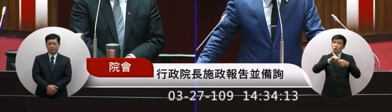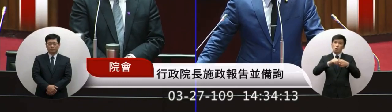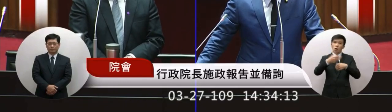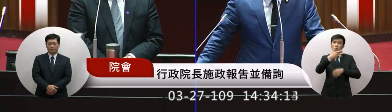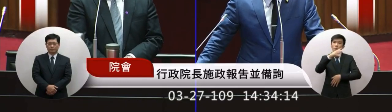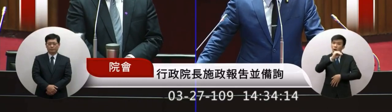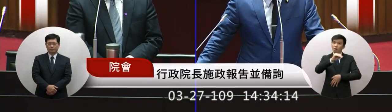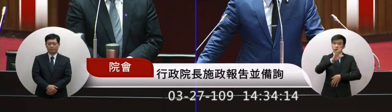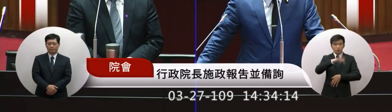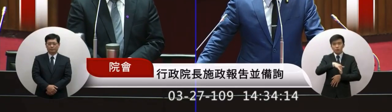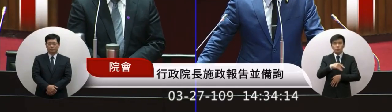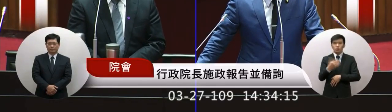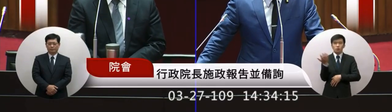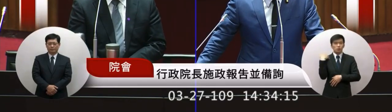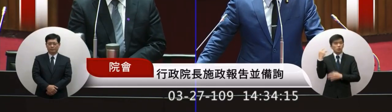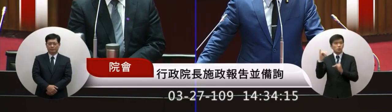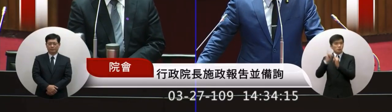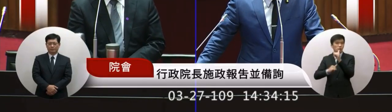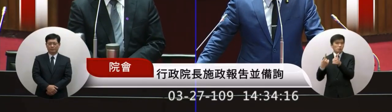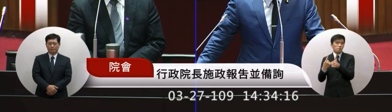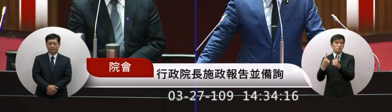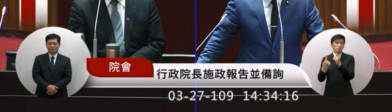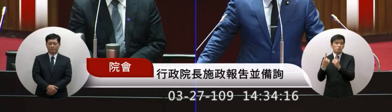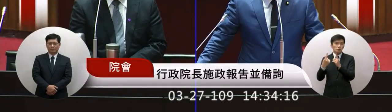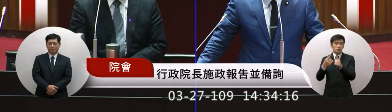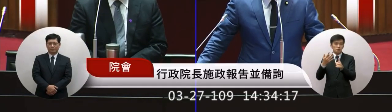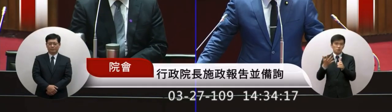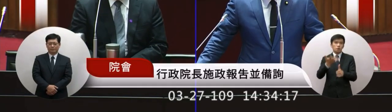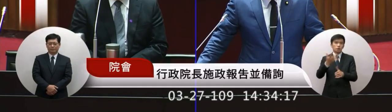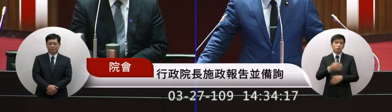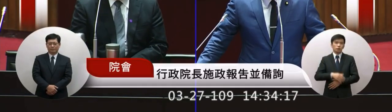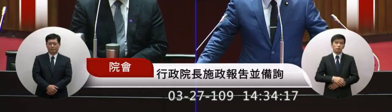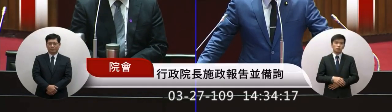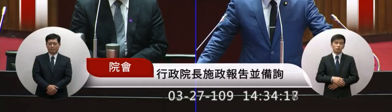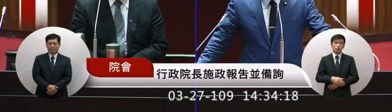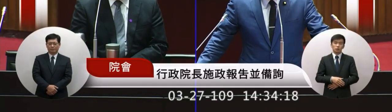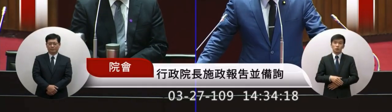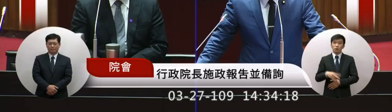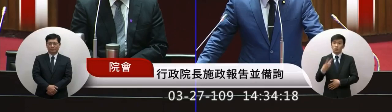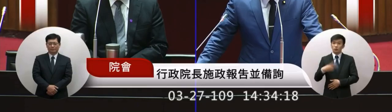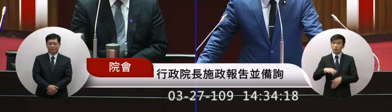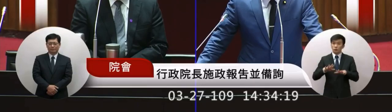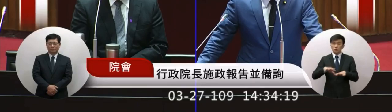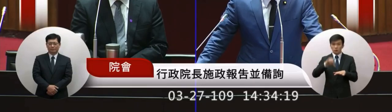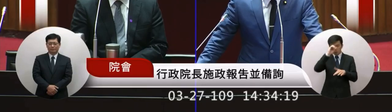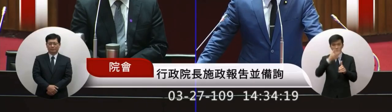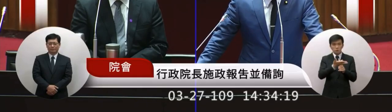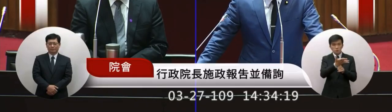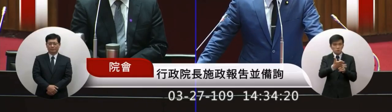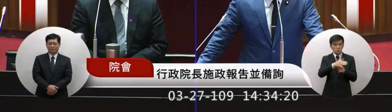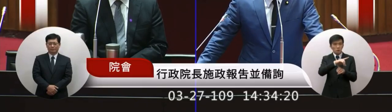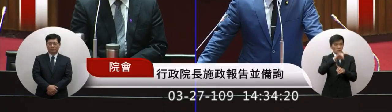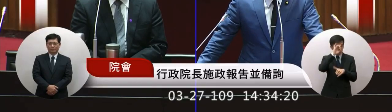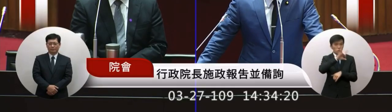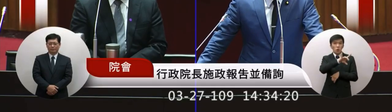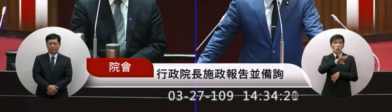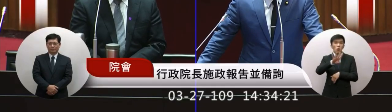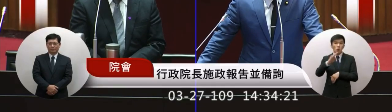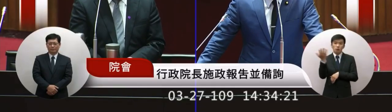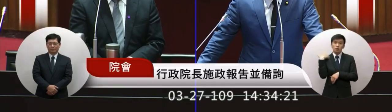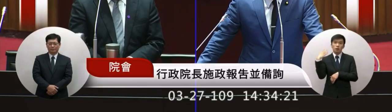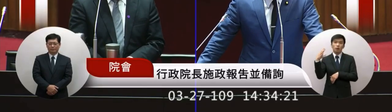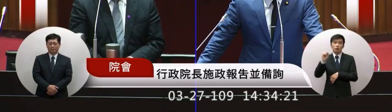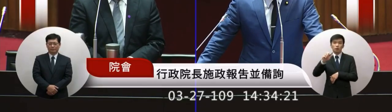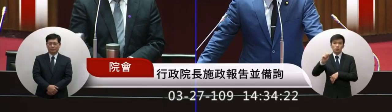第5低。那这次武汉肺炎的确诊人数其实比 SARS 那时候多的是53倍，所以我们认为说，现在其实在失业率的部